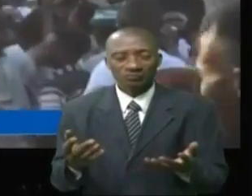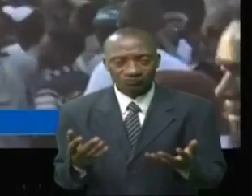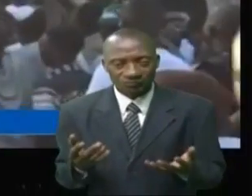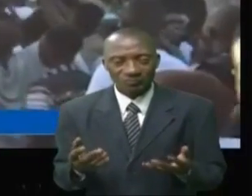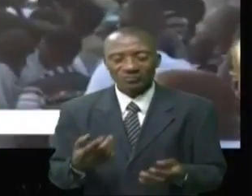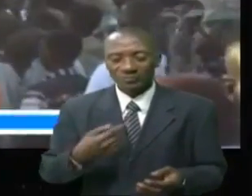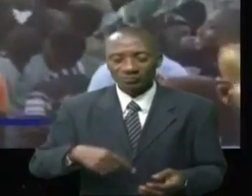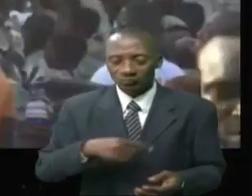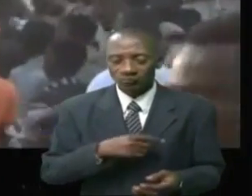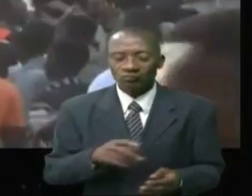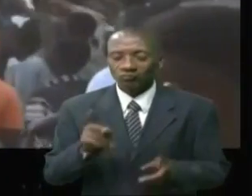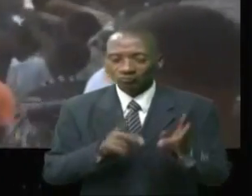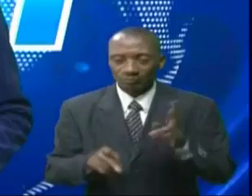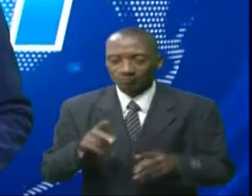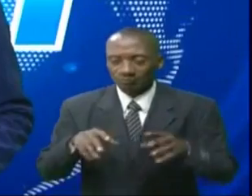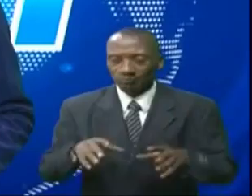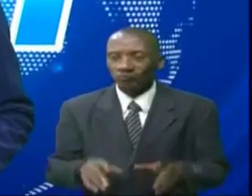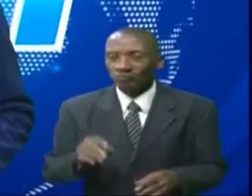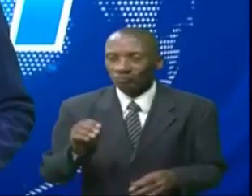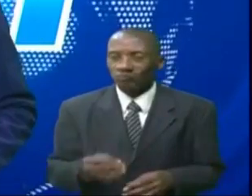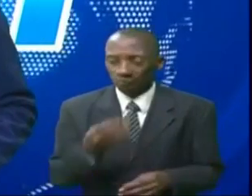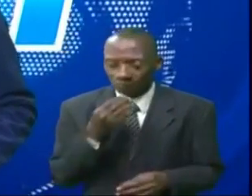à l'endroit de la jeunesse.